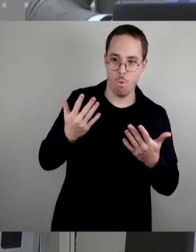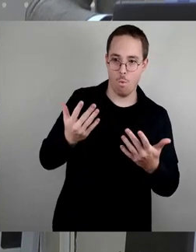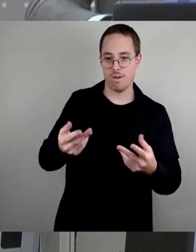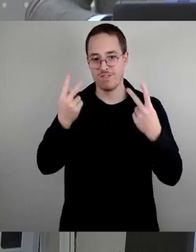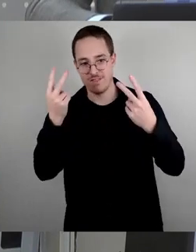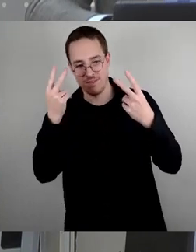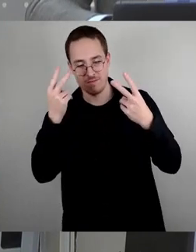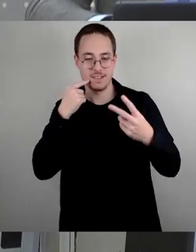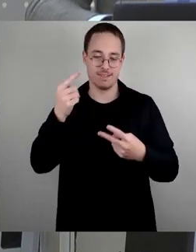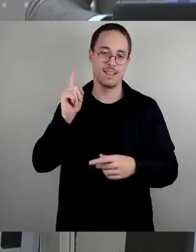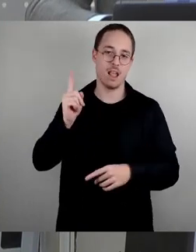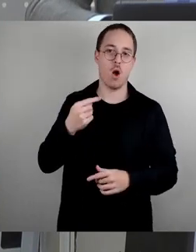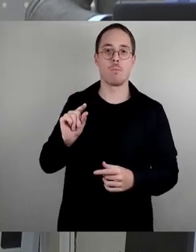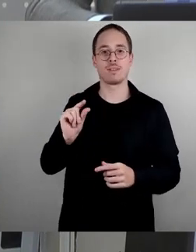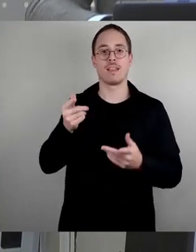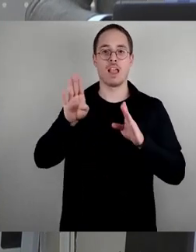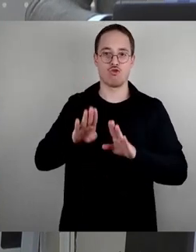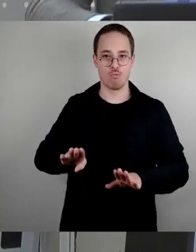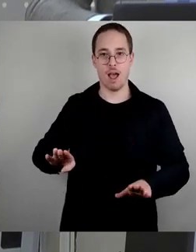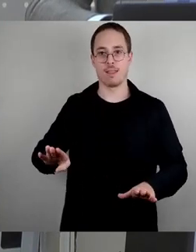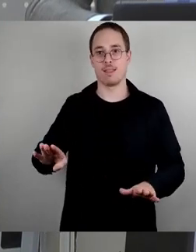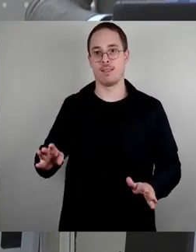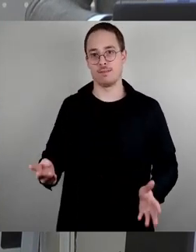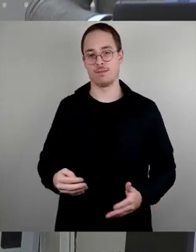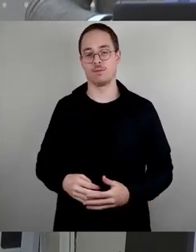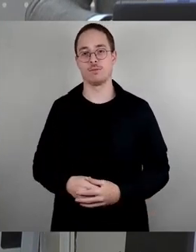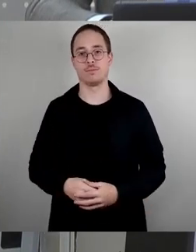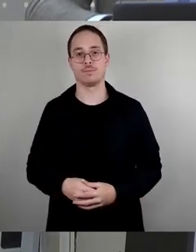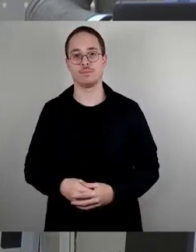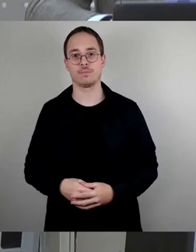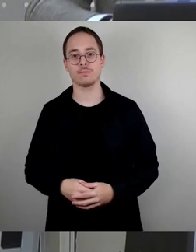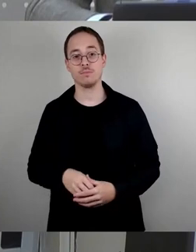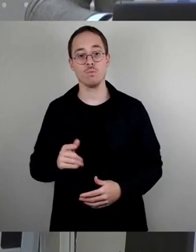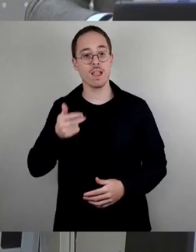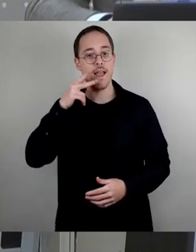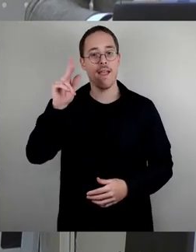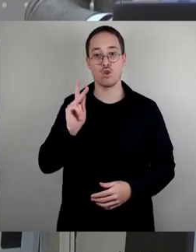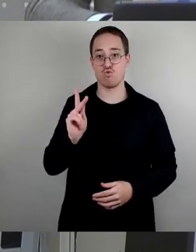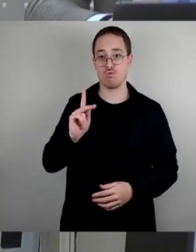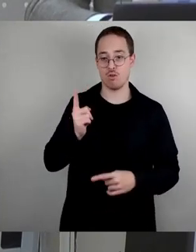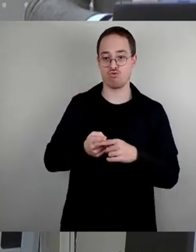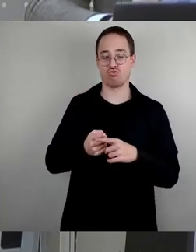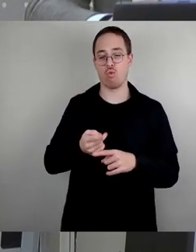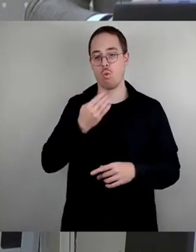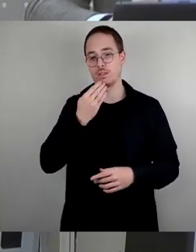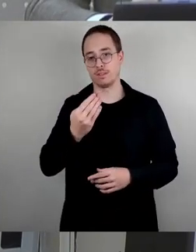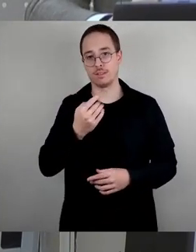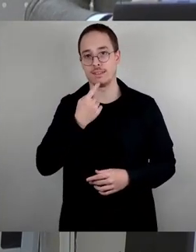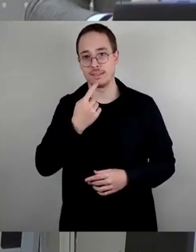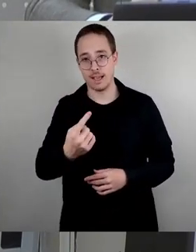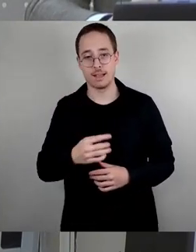Und es ist ja zu Recht von Herrn Kühn gesagt worden, es ist eben nicht nur eine Durchfahrts-, eine Bundesstraße, es ist eben auch eine Straße,